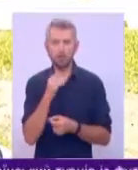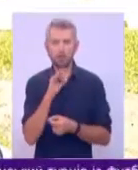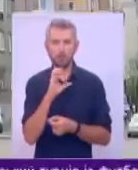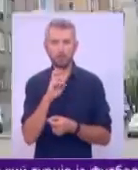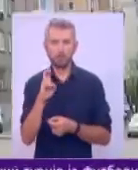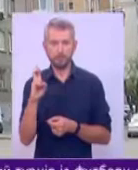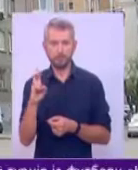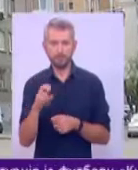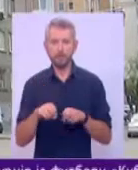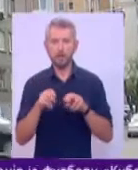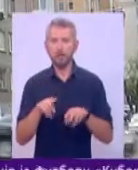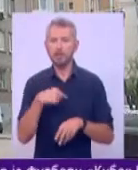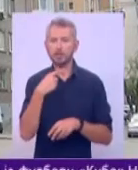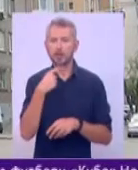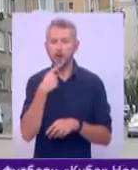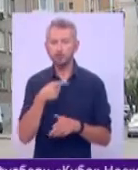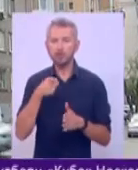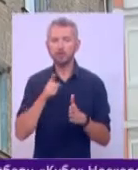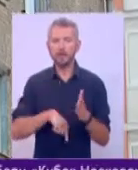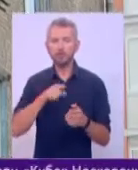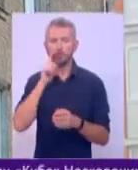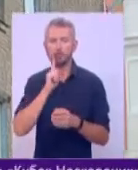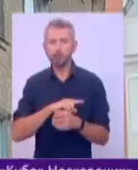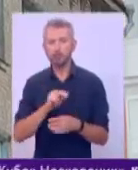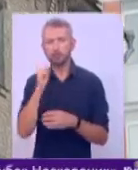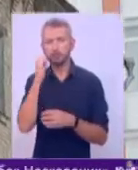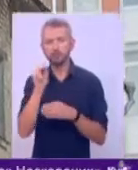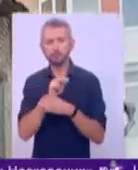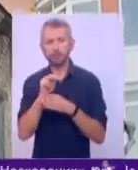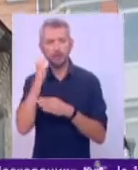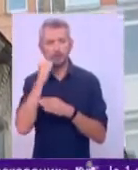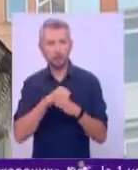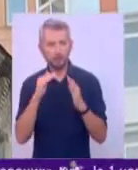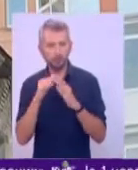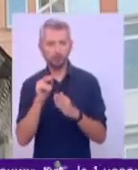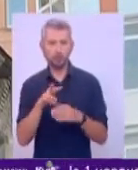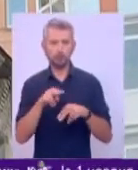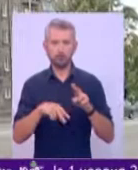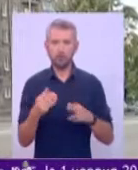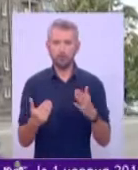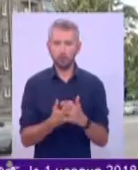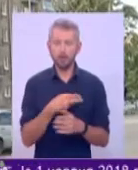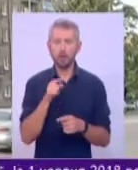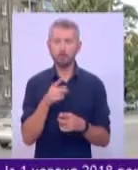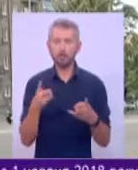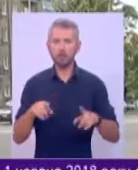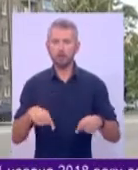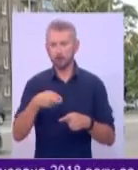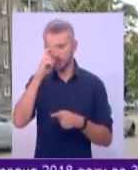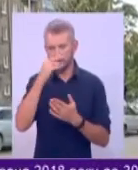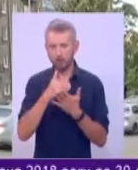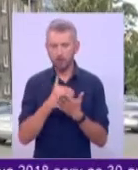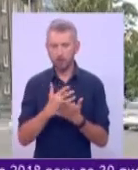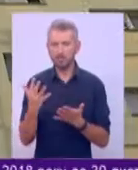ОСББ. Експерти зазначають, дешевше та зручніше відновити старе житло, аніж будувати нове. Для цього треба створити державні програми та